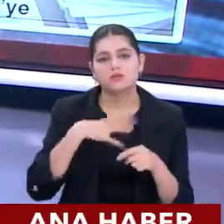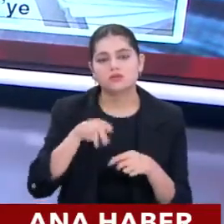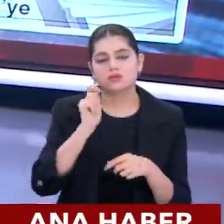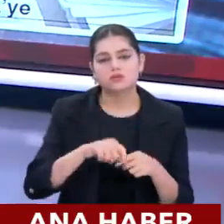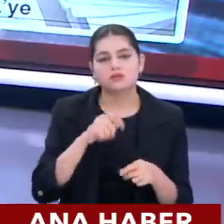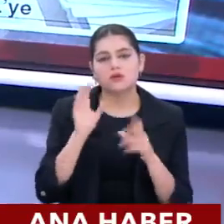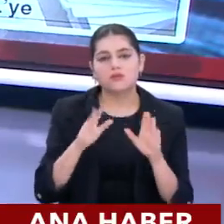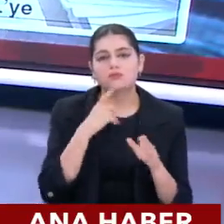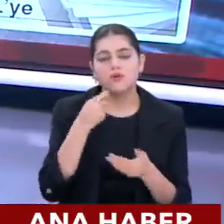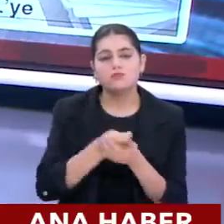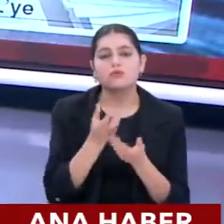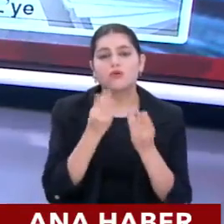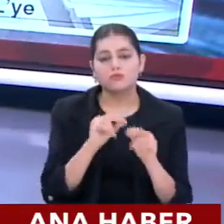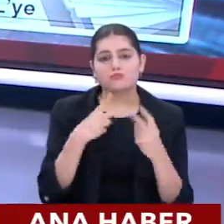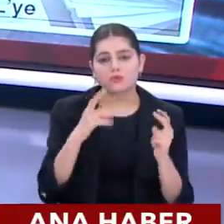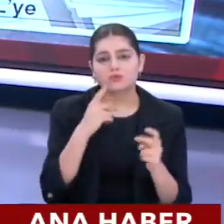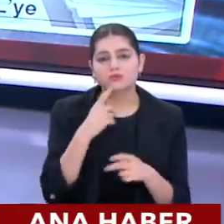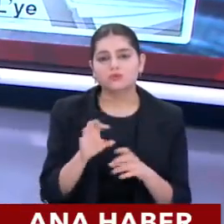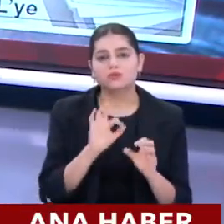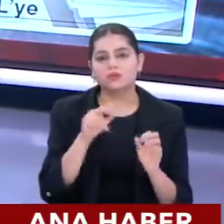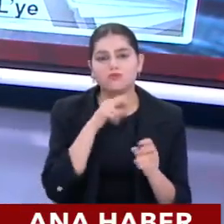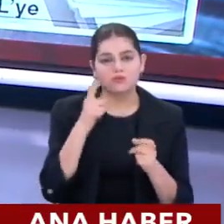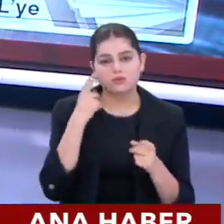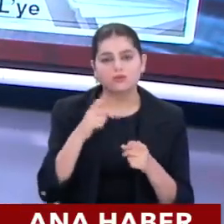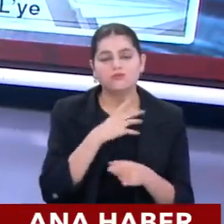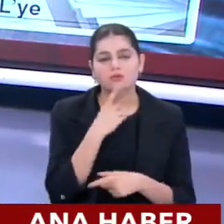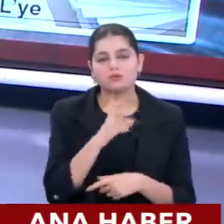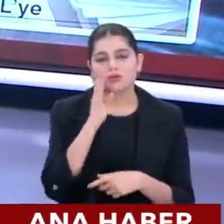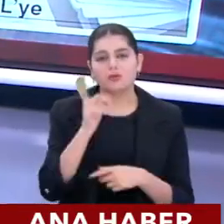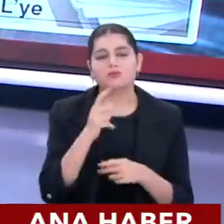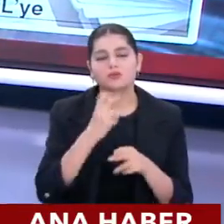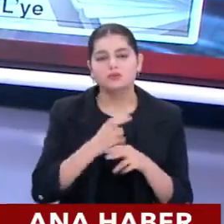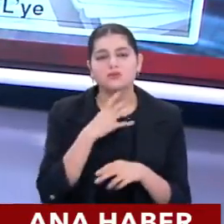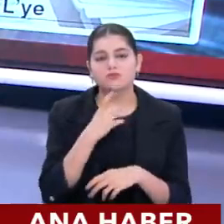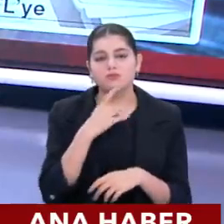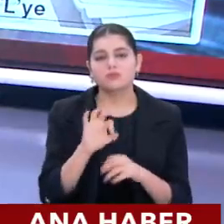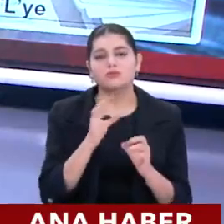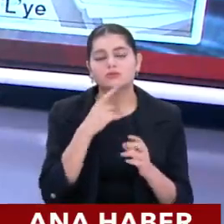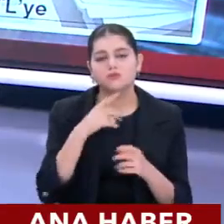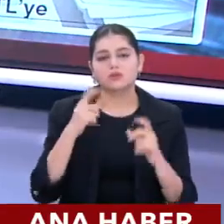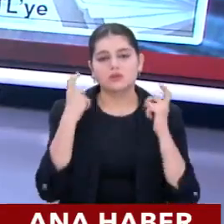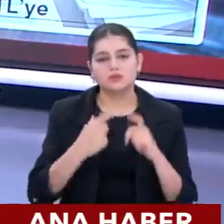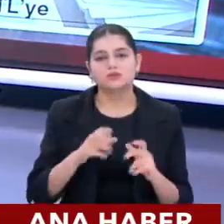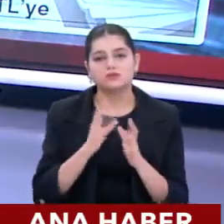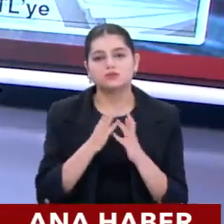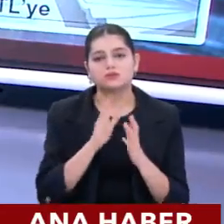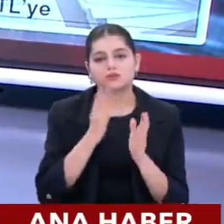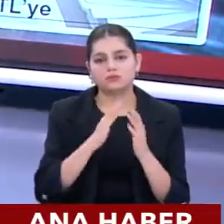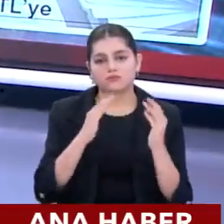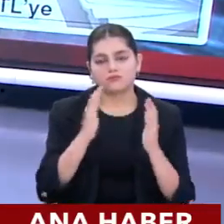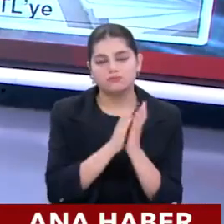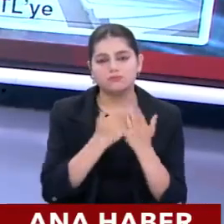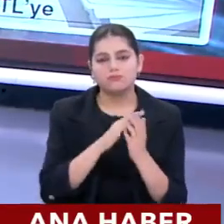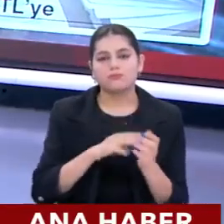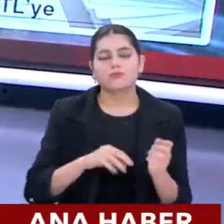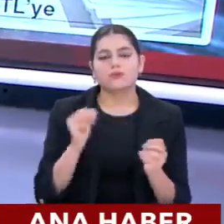kredisine ama ödeyememeye başladı Peki rakamlar bize bunu gösteriyor risk var İşte o zaman icra dairelerinde ciddi dosyalar